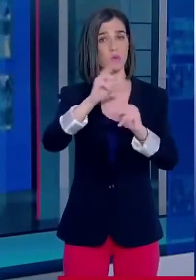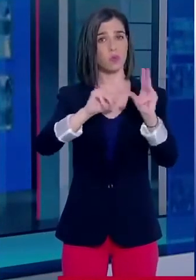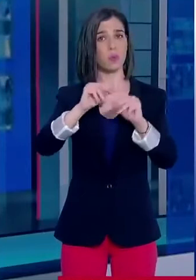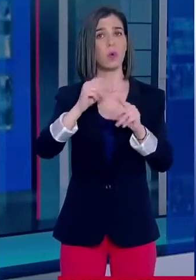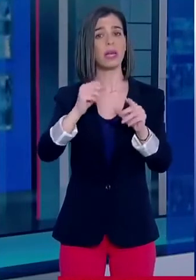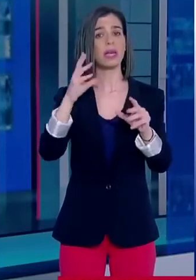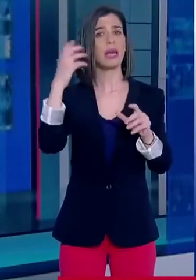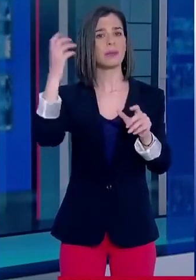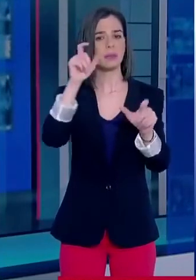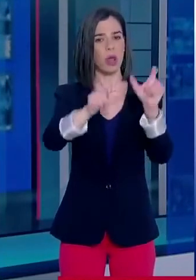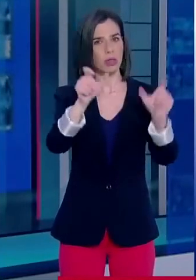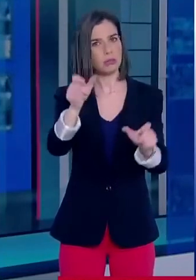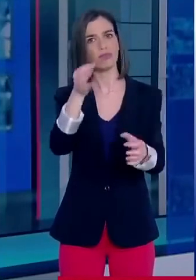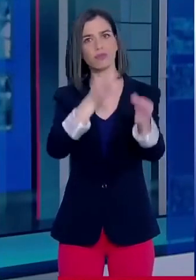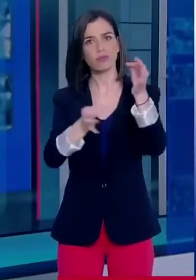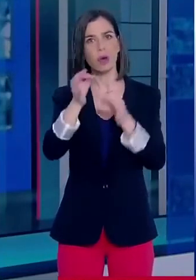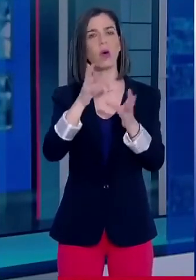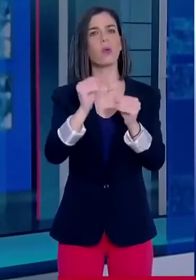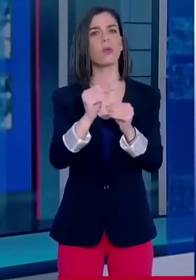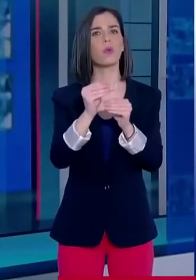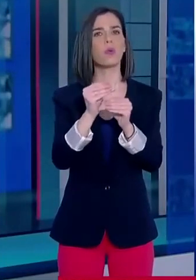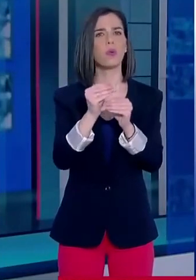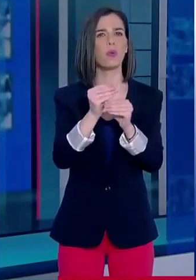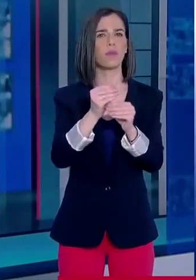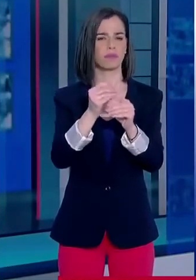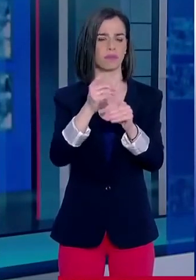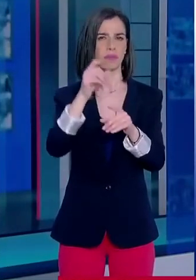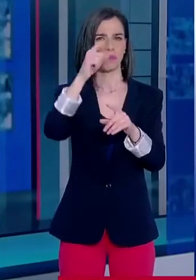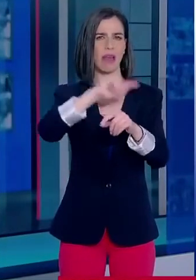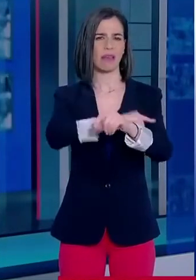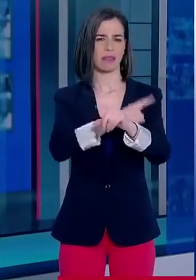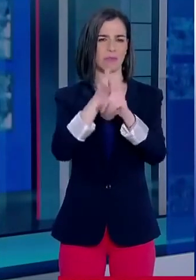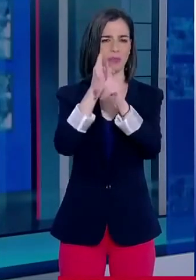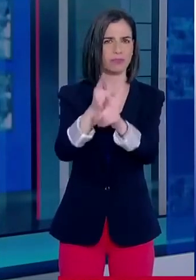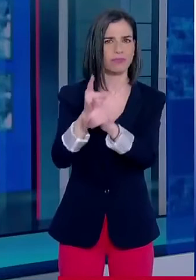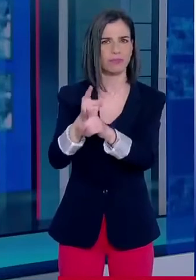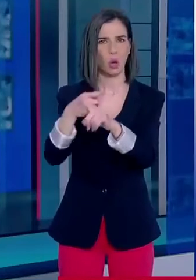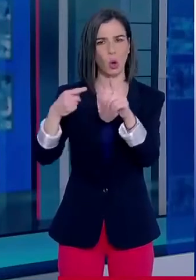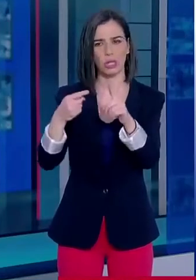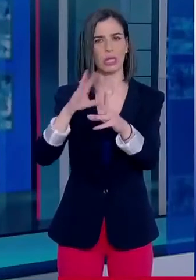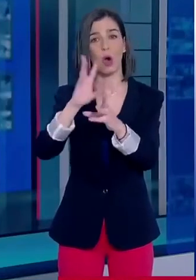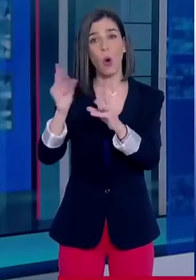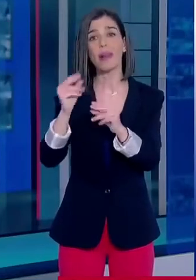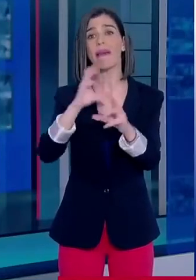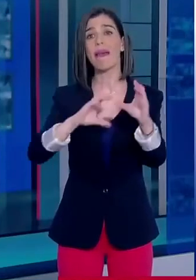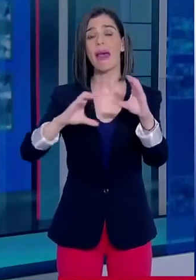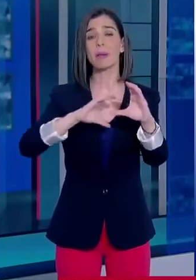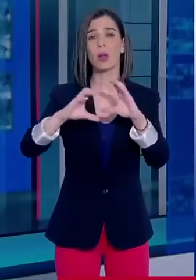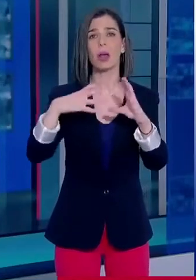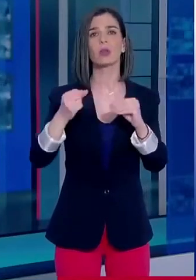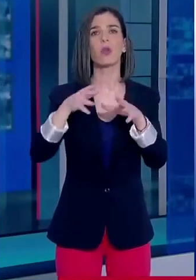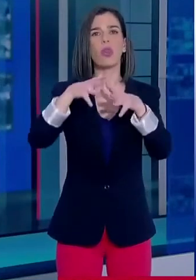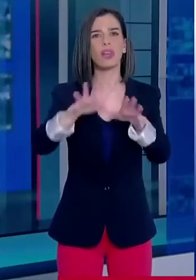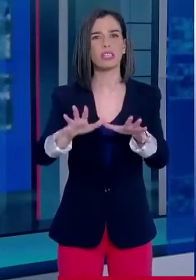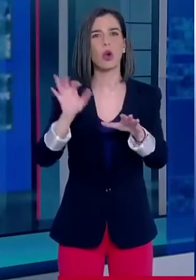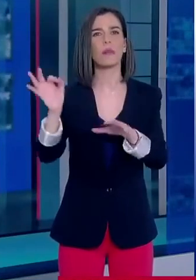όλους τους συναδέλφους και ιδιαίτερα τους κλινικούς οι οποίοι χειρίζονται περιστατικά σε όλη την επικράτεια. Έχουμε επικοινωνία όλοι μας, το δίκτυο λοιμοξιολόγων στην Ελλάδα